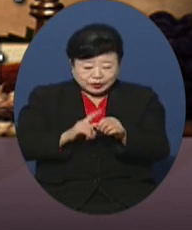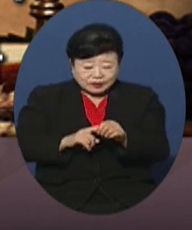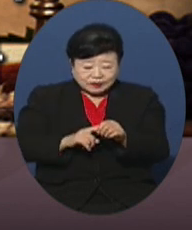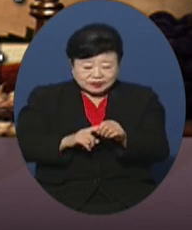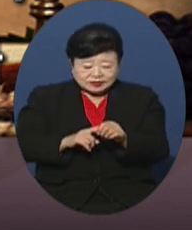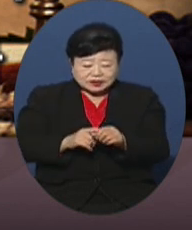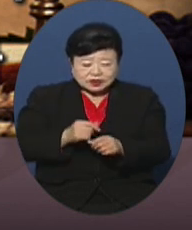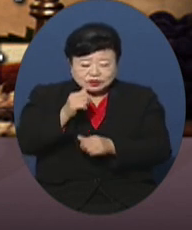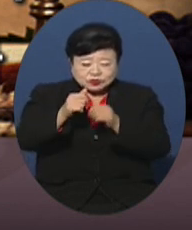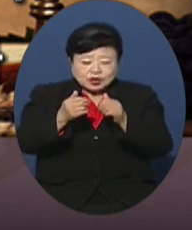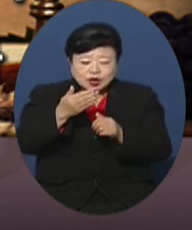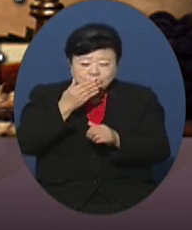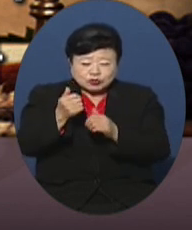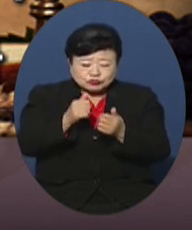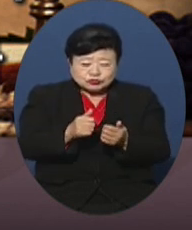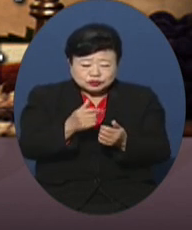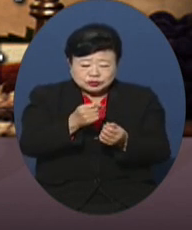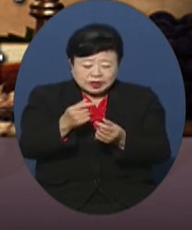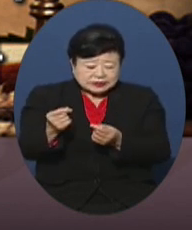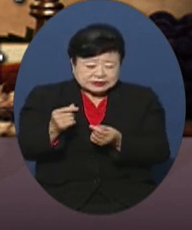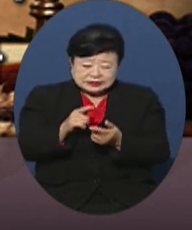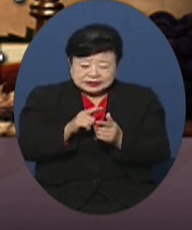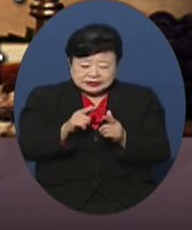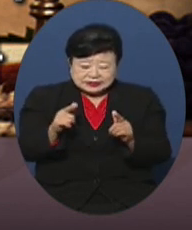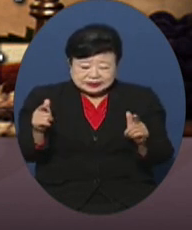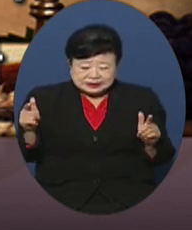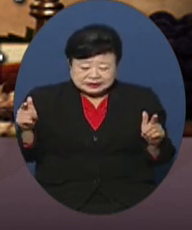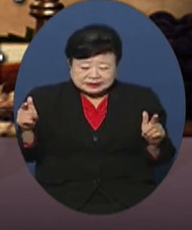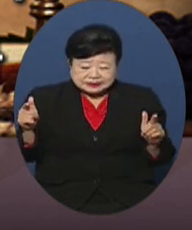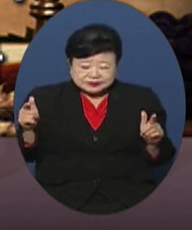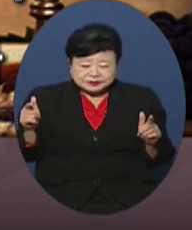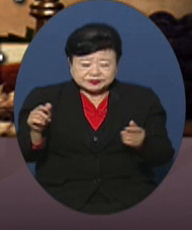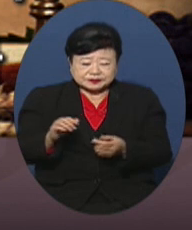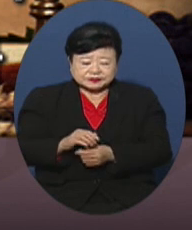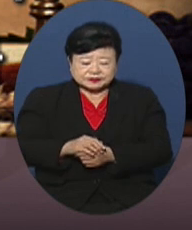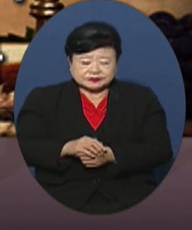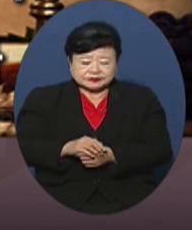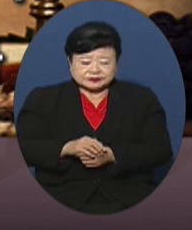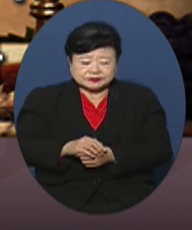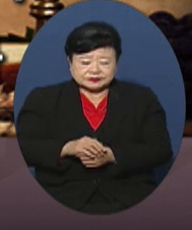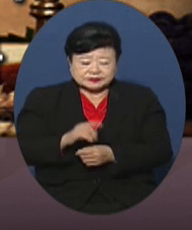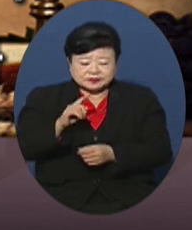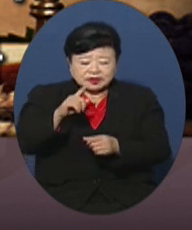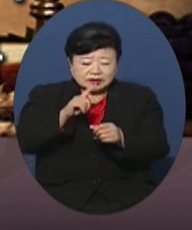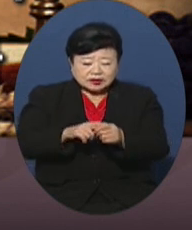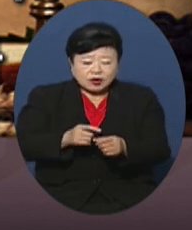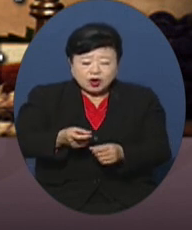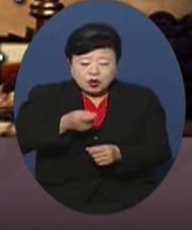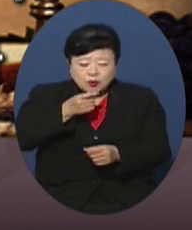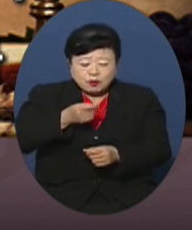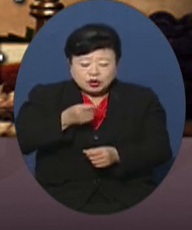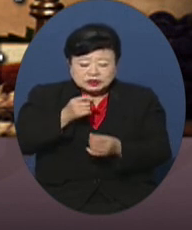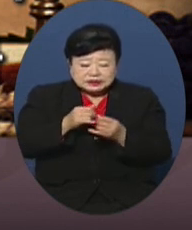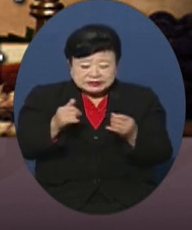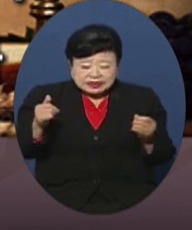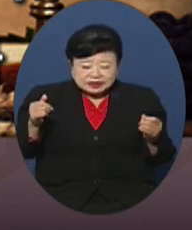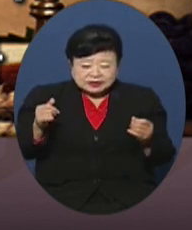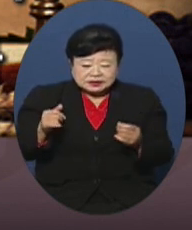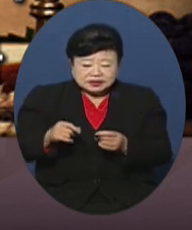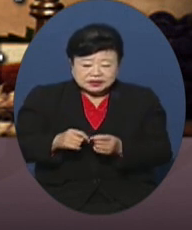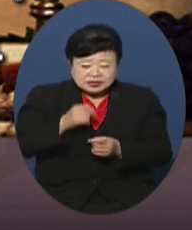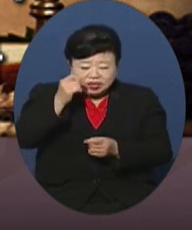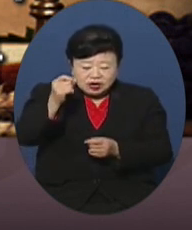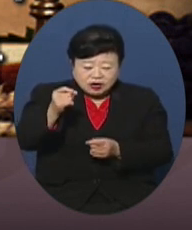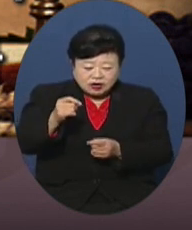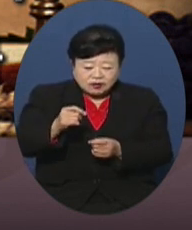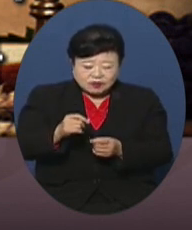하늘에서 내려온 떡이니 조상들이 먹고도 죽은 것과 같지 아니하여 이 먹을 먹는